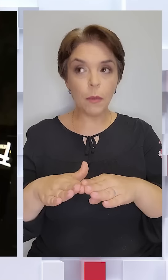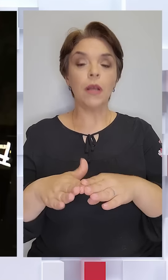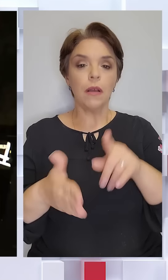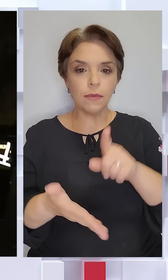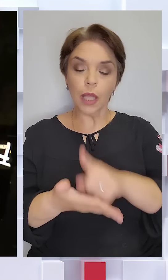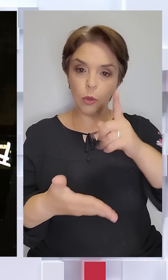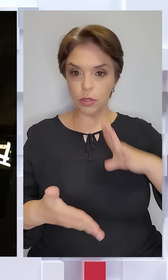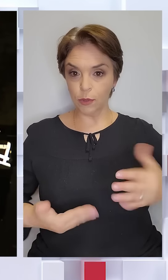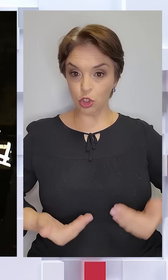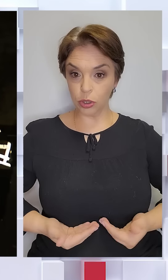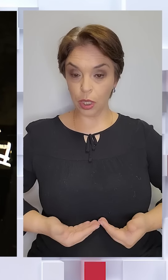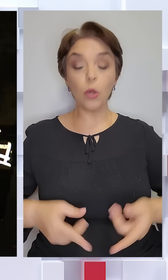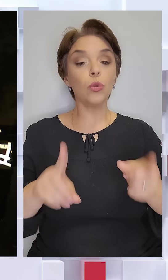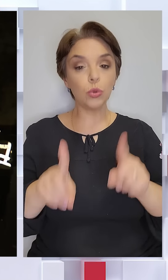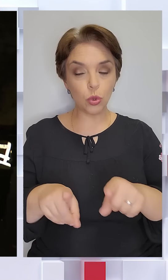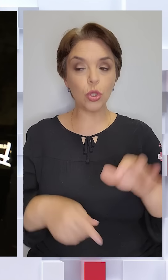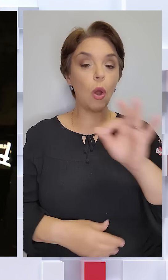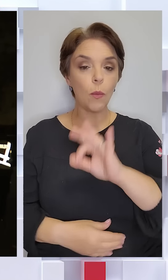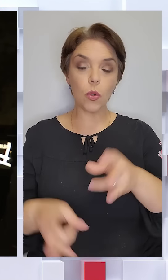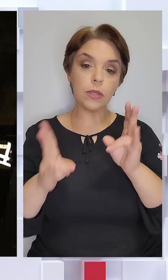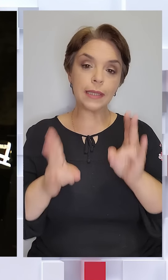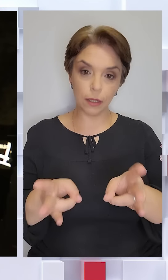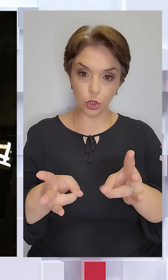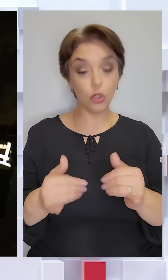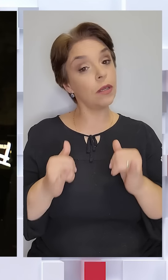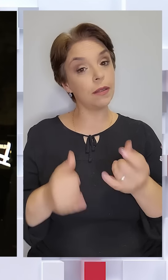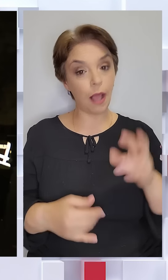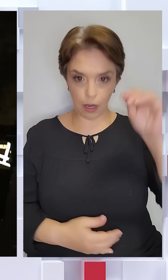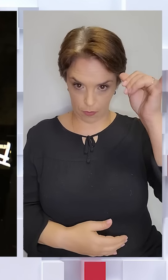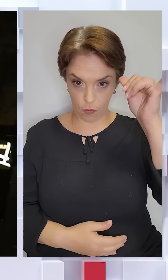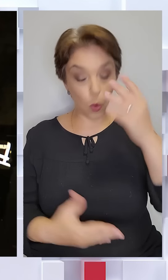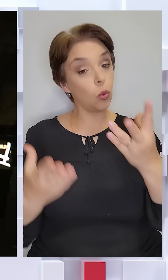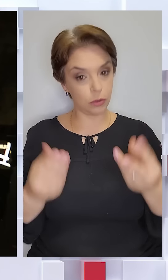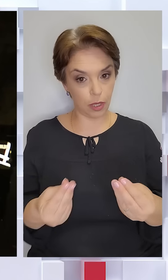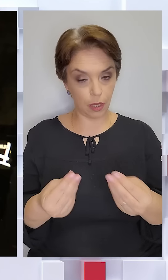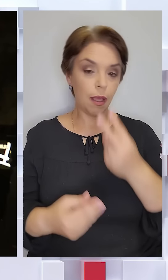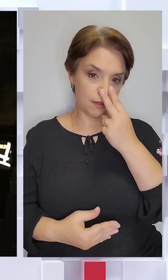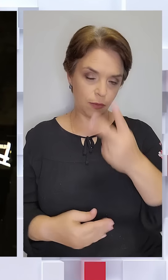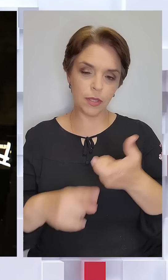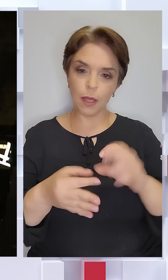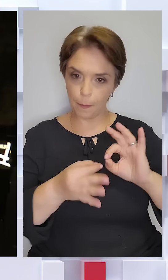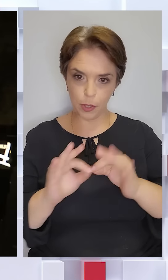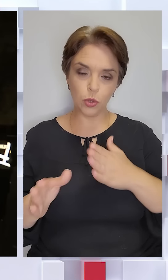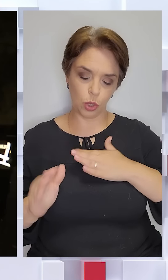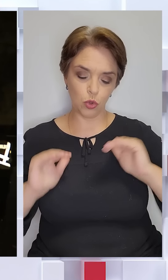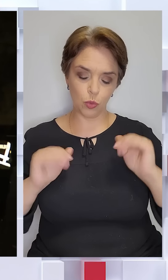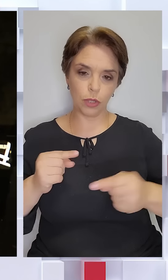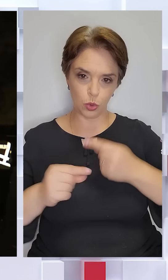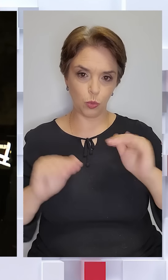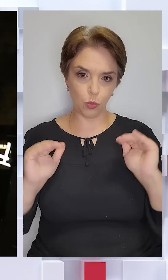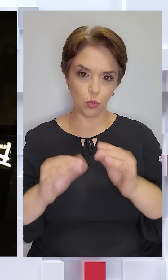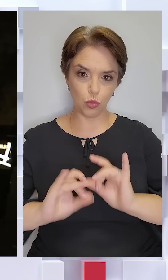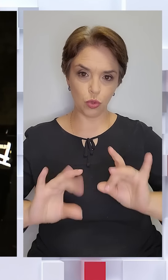ж вдалося вижити. Тож про трагічний для Кривого Рогу день дивіться більше у нашому